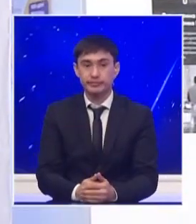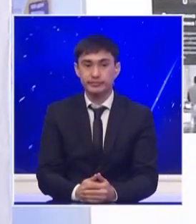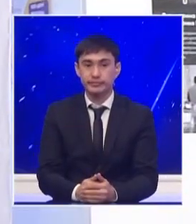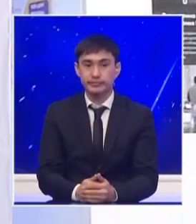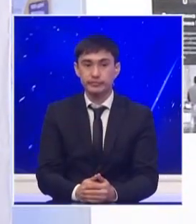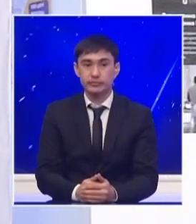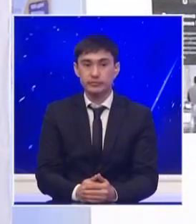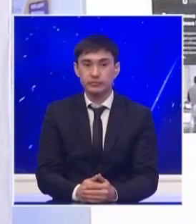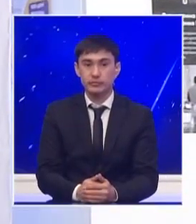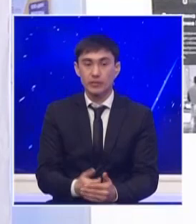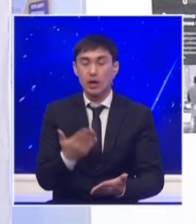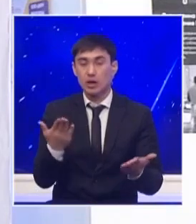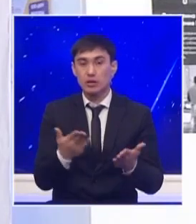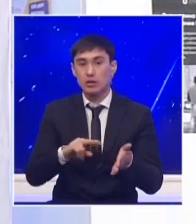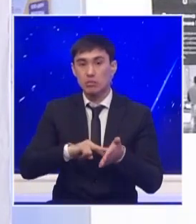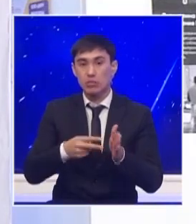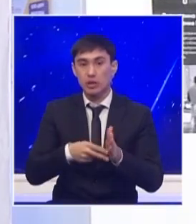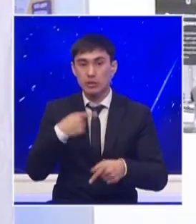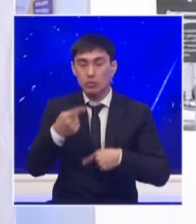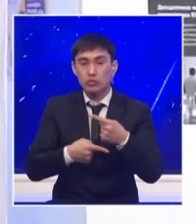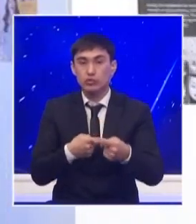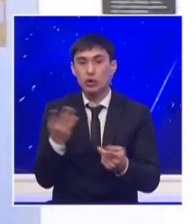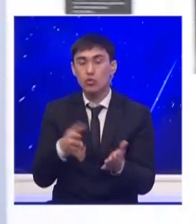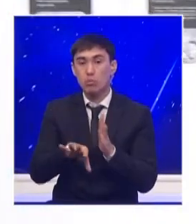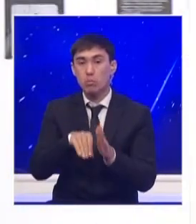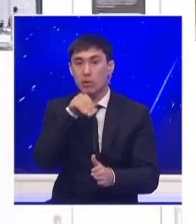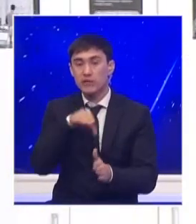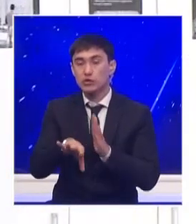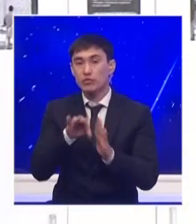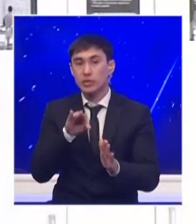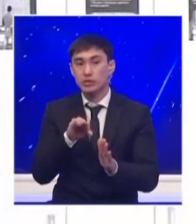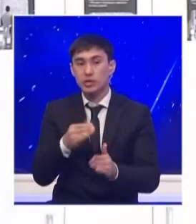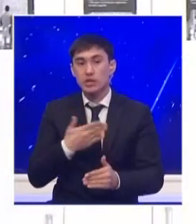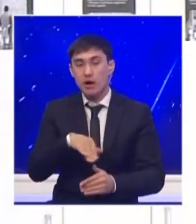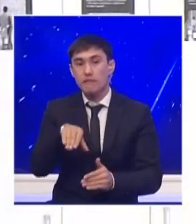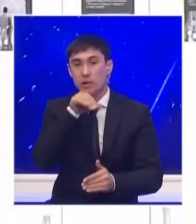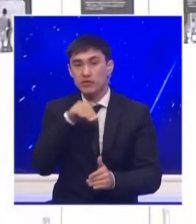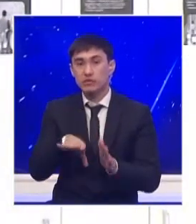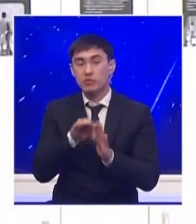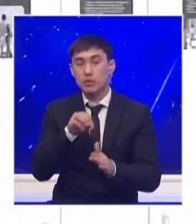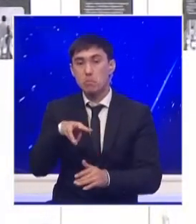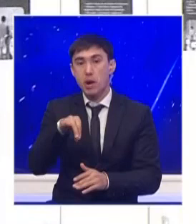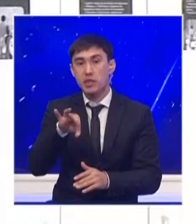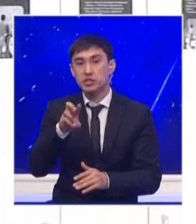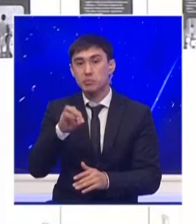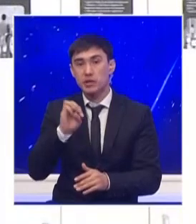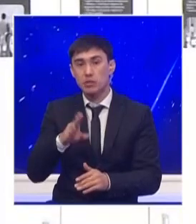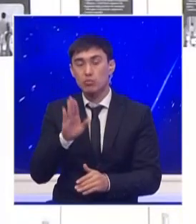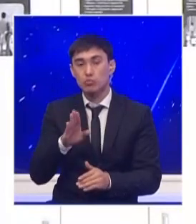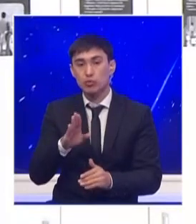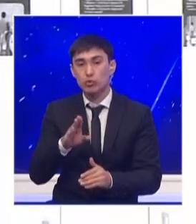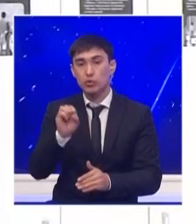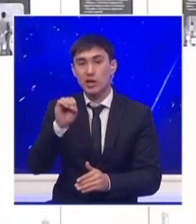Угу Какие планы на будущее какую профессию выбираешь выбираю профессию менеджмент будут